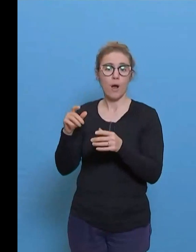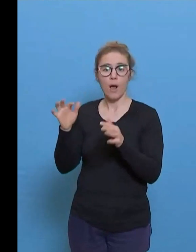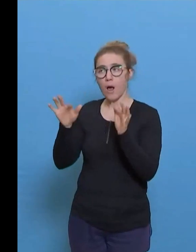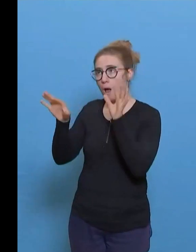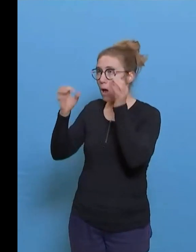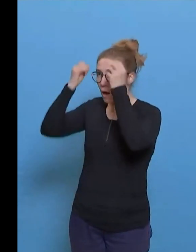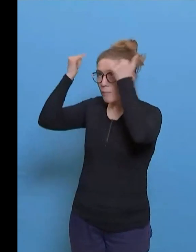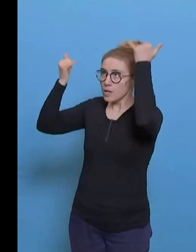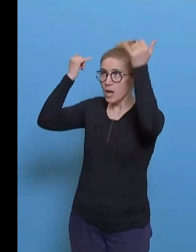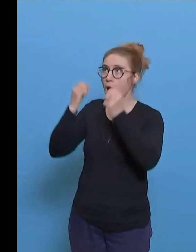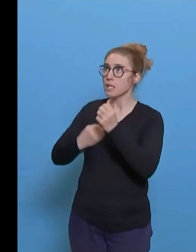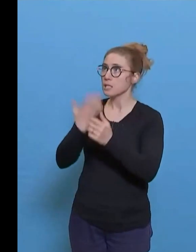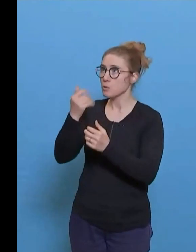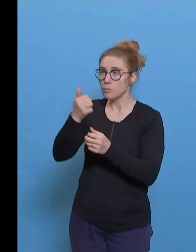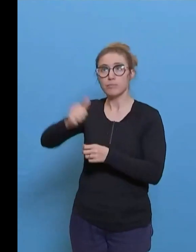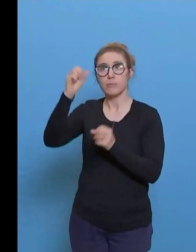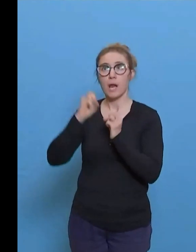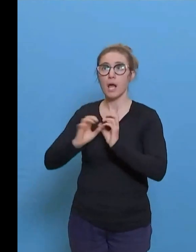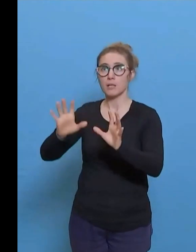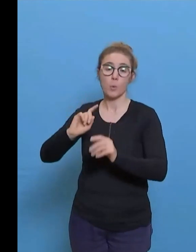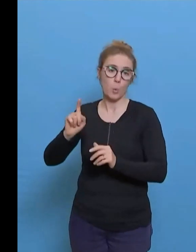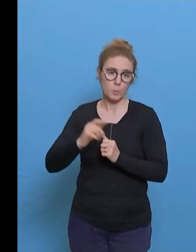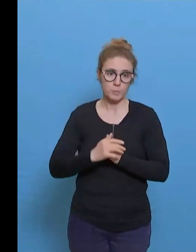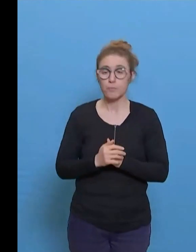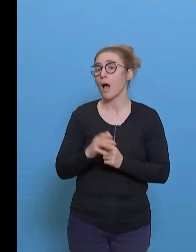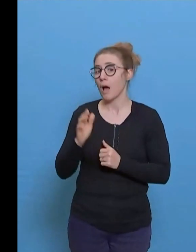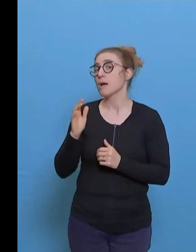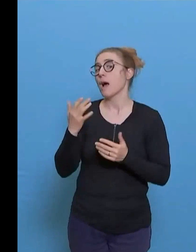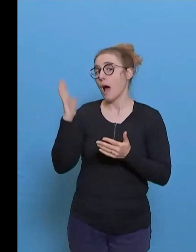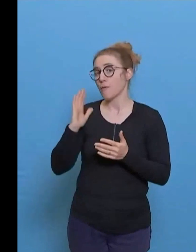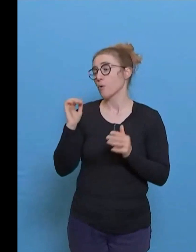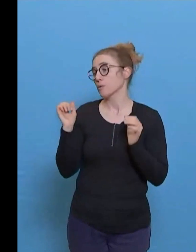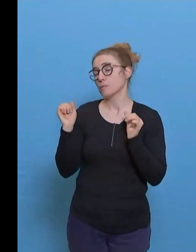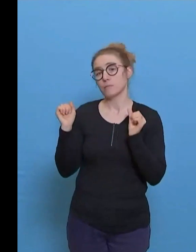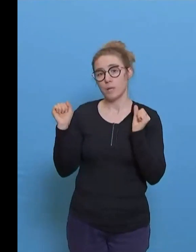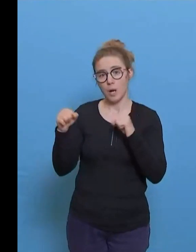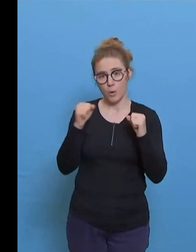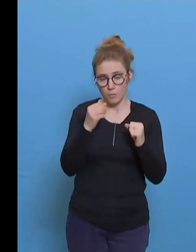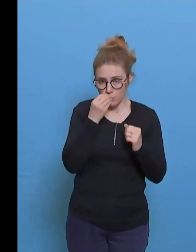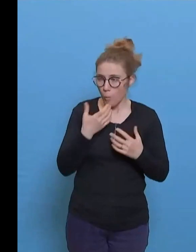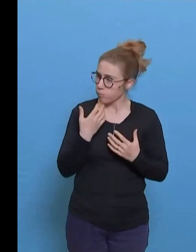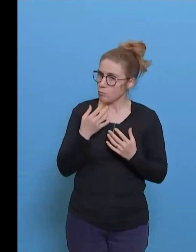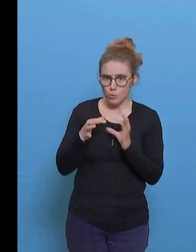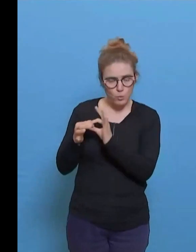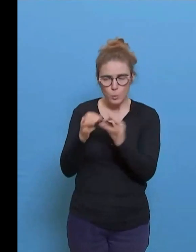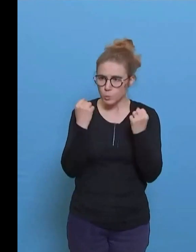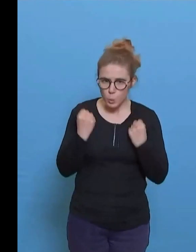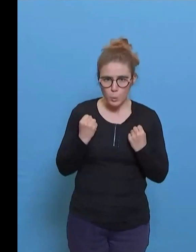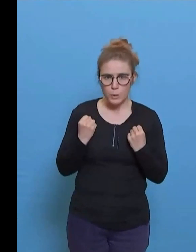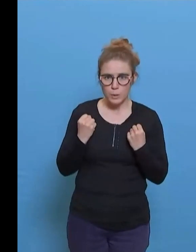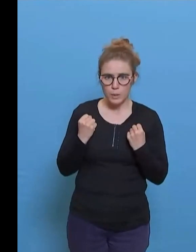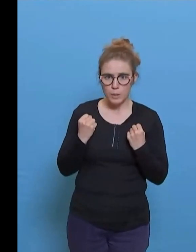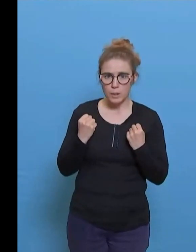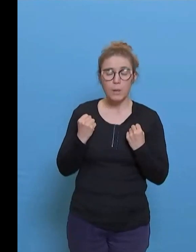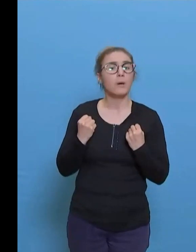artistiques qui peuvent être les nôtres. Ce consensus était extrêmement solide. Il n'était